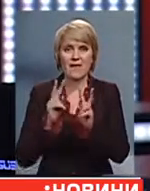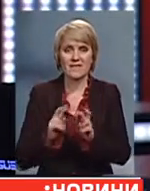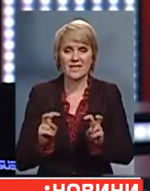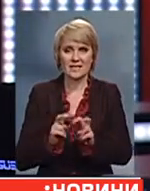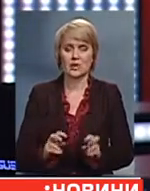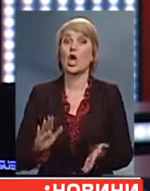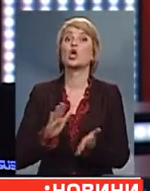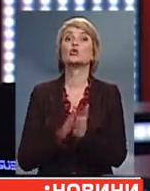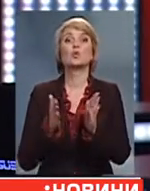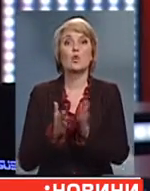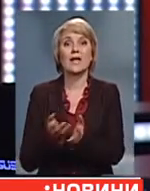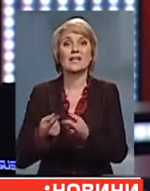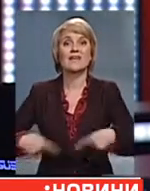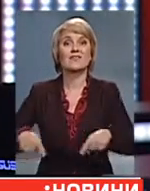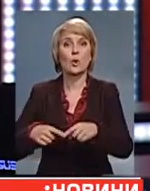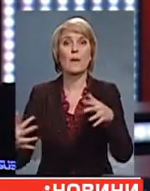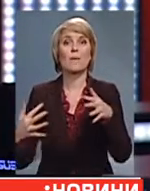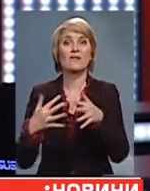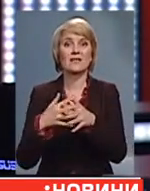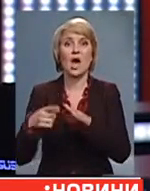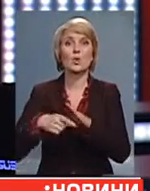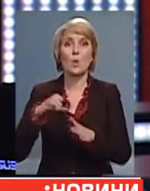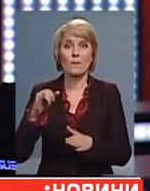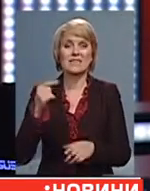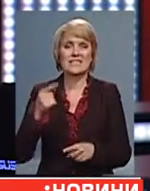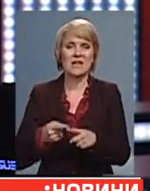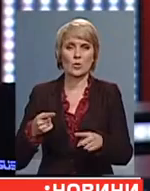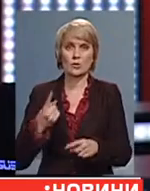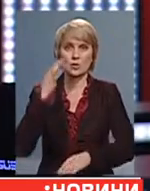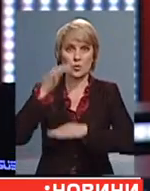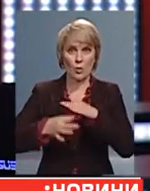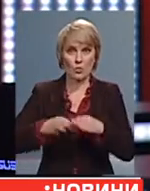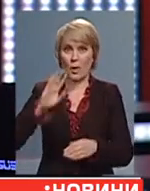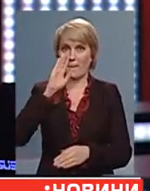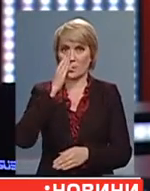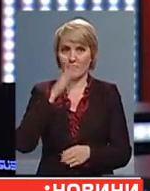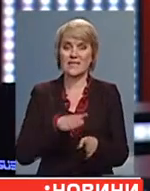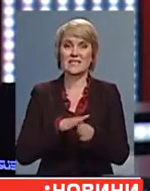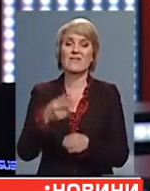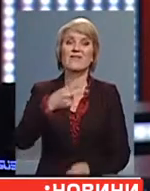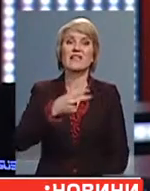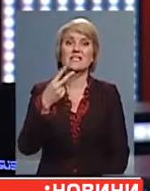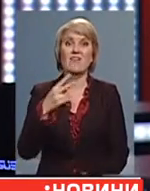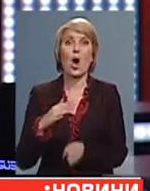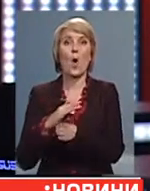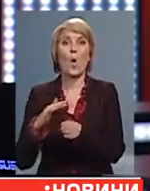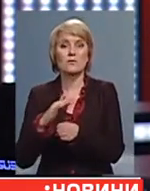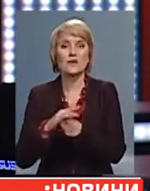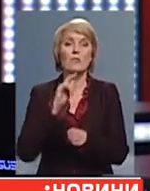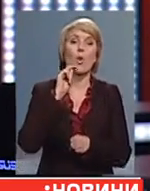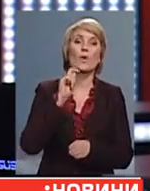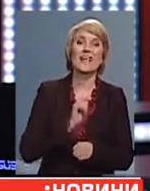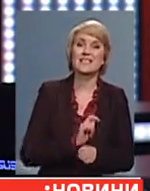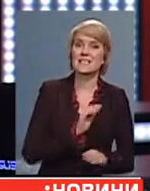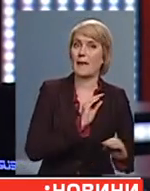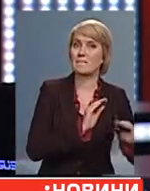Ситуація в зоні бойових дій на Донбасі знову загострилася. За добу противник здійснив 22 обстріли по українських позиціях. Про це йдеться у зведеннях зі штабу